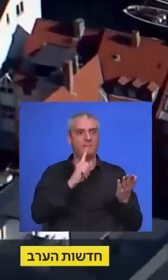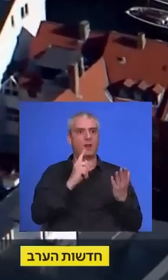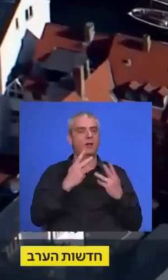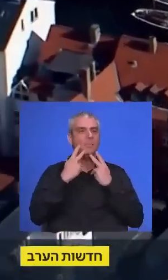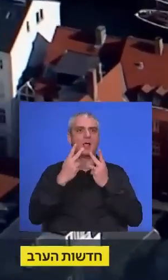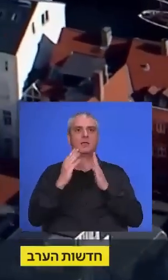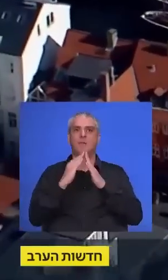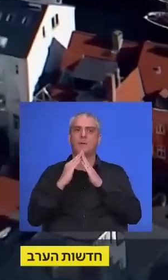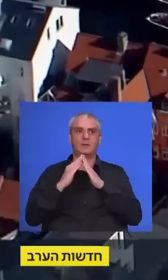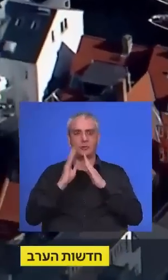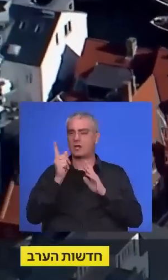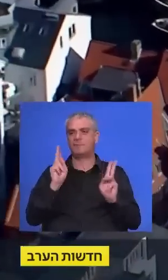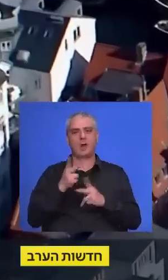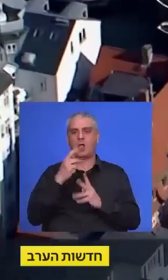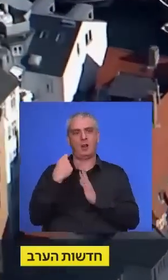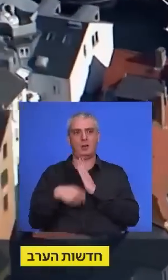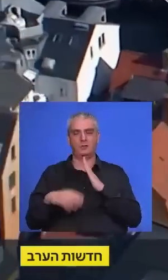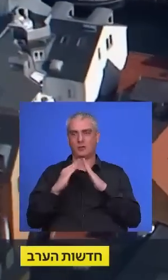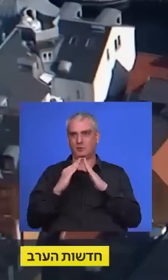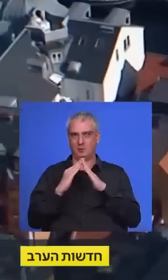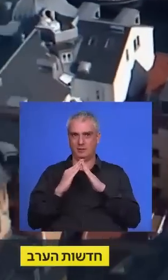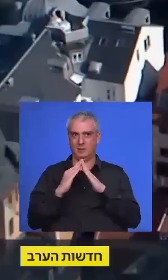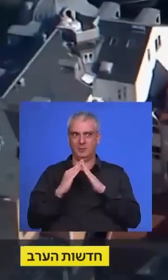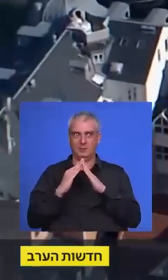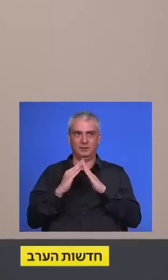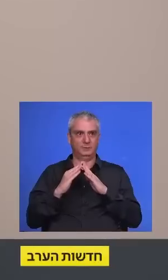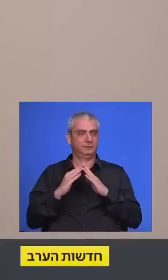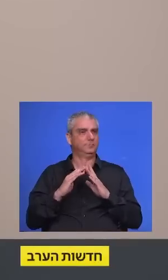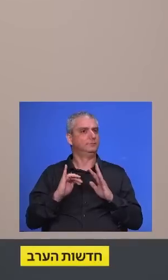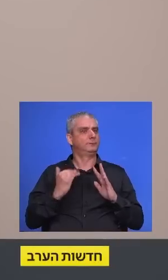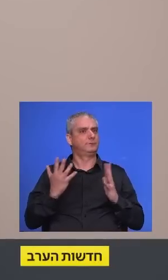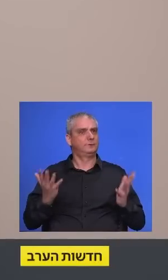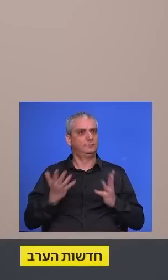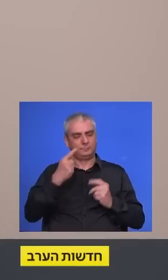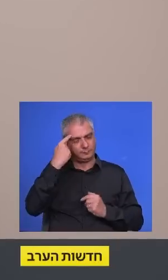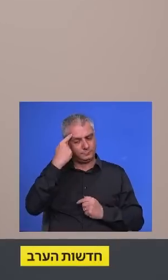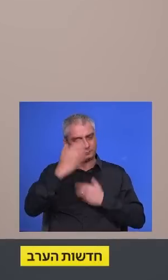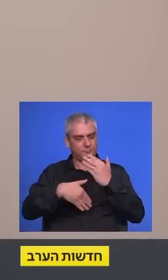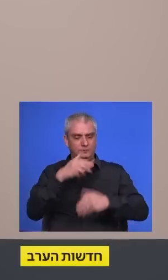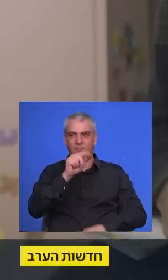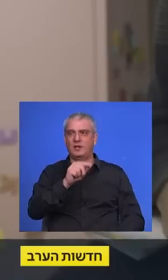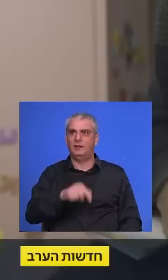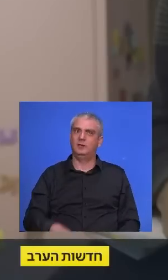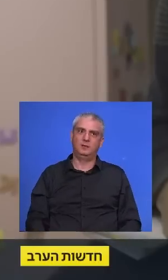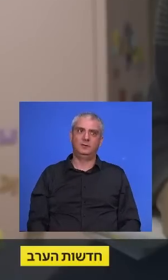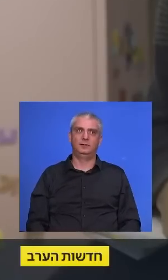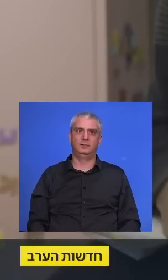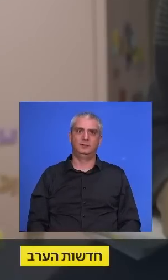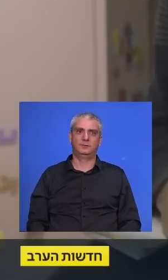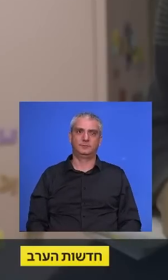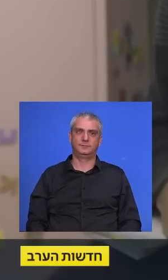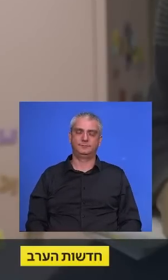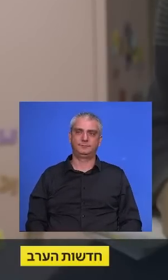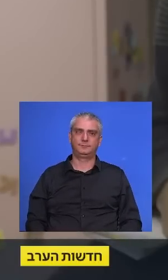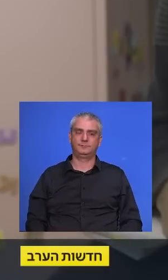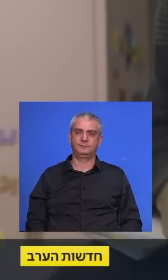בשוק הדיור גם למי שלא מסוגל לקנות דירה. מה כן דוחף אתכם ללחשוב על תהליך? כאילו, אתה